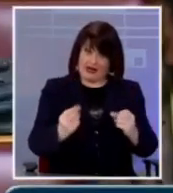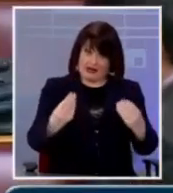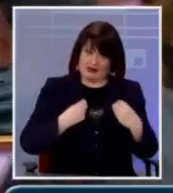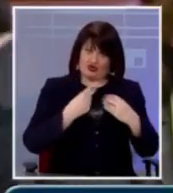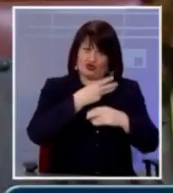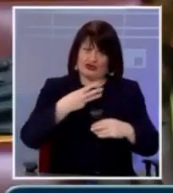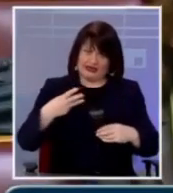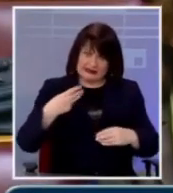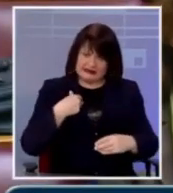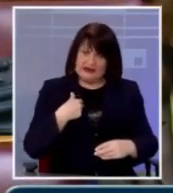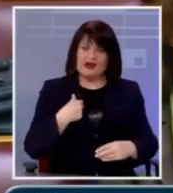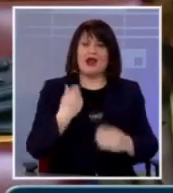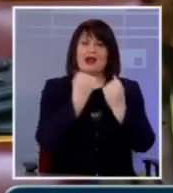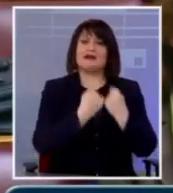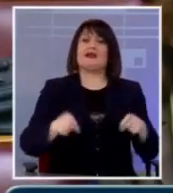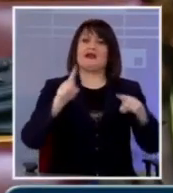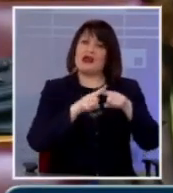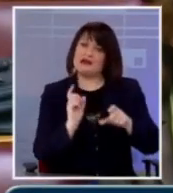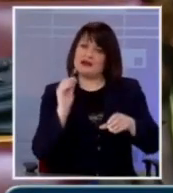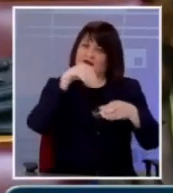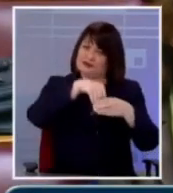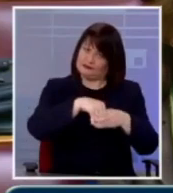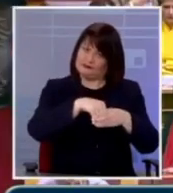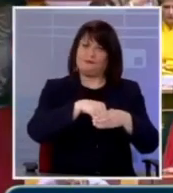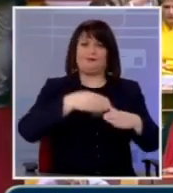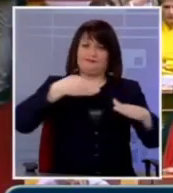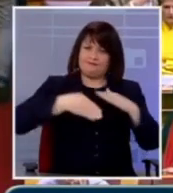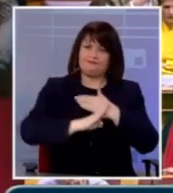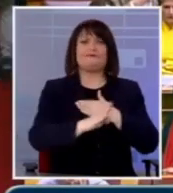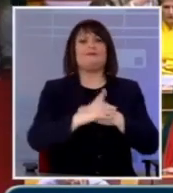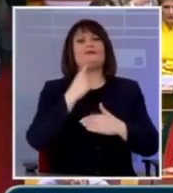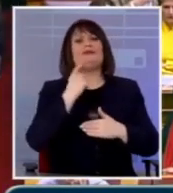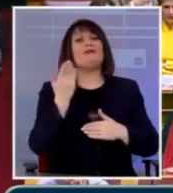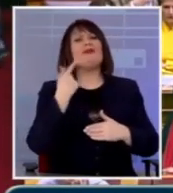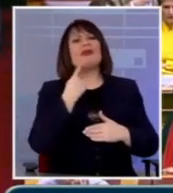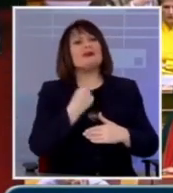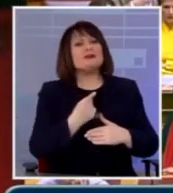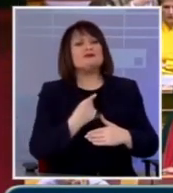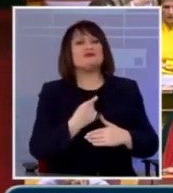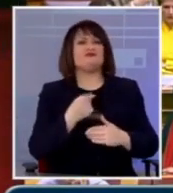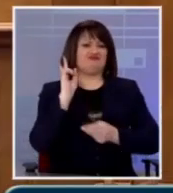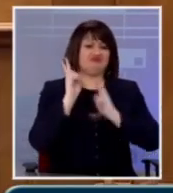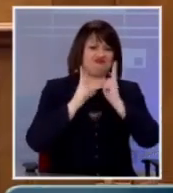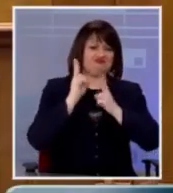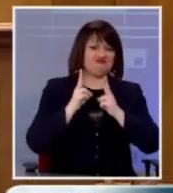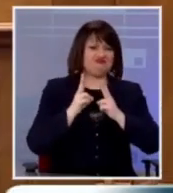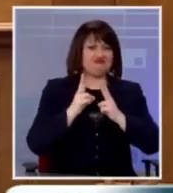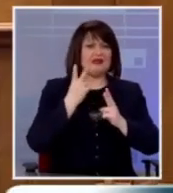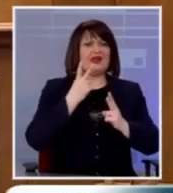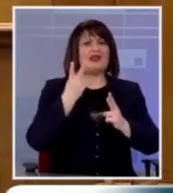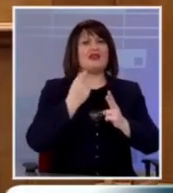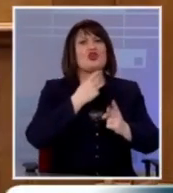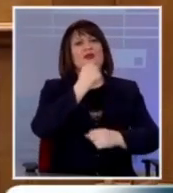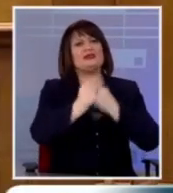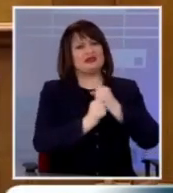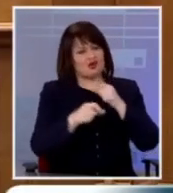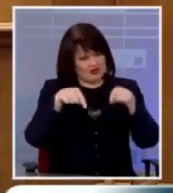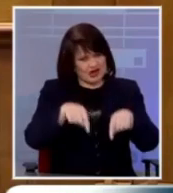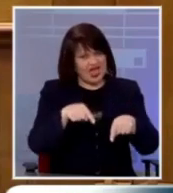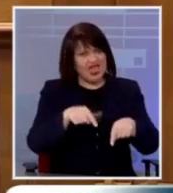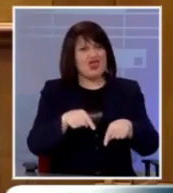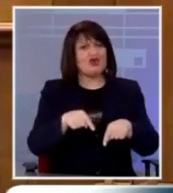Μπήκαν οι ανεξάρτητοι Έλληνες στη Βουλή παρά το πολιτικό λιτζάρισμα που δέχτηκαν τα 2,5 χρόνια που ήταν εδώ σε αυτό